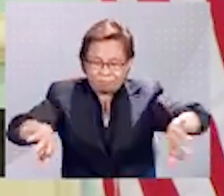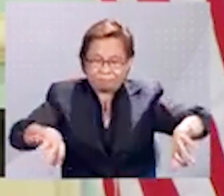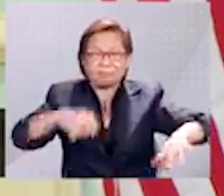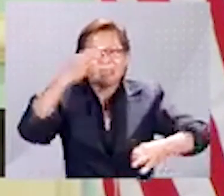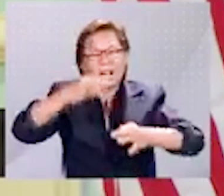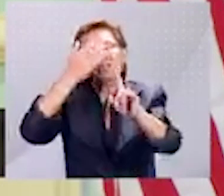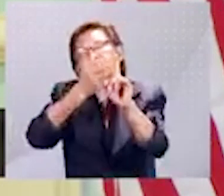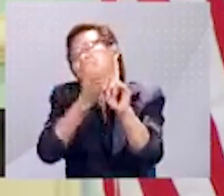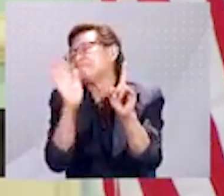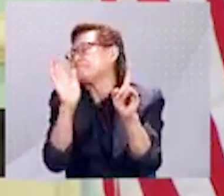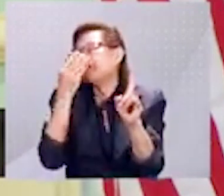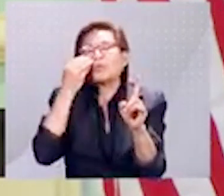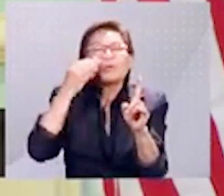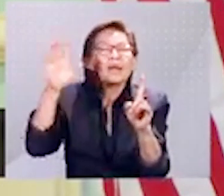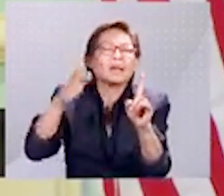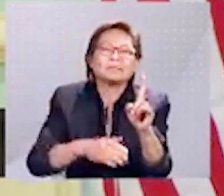mengingkari